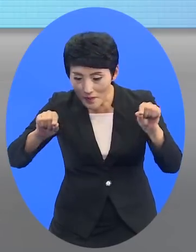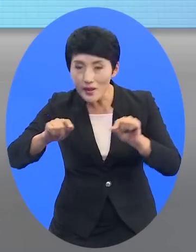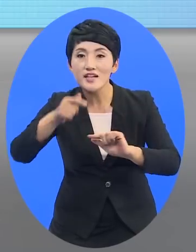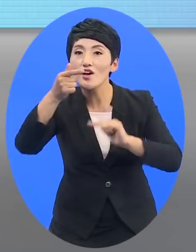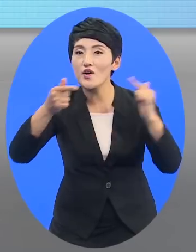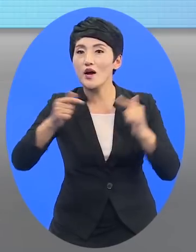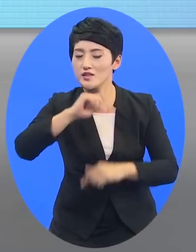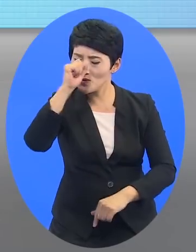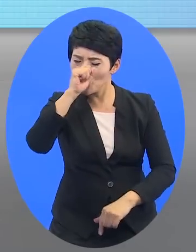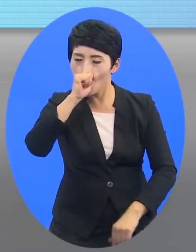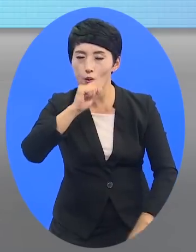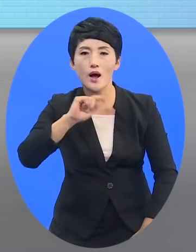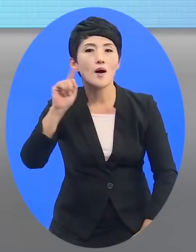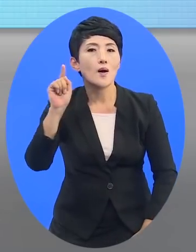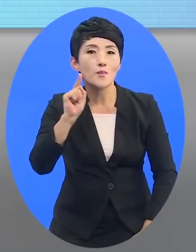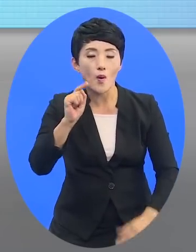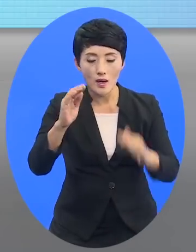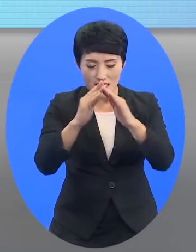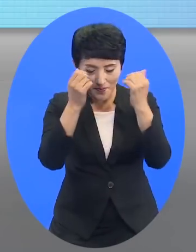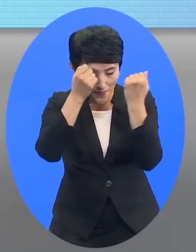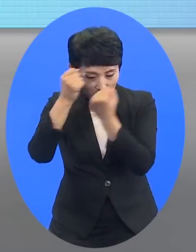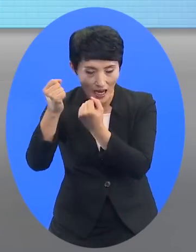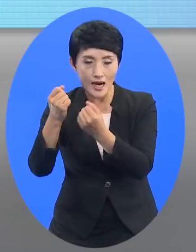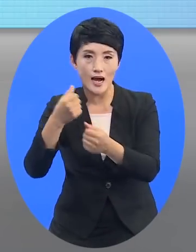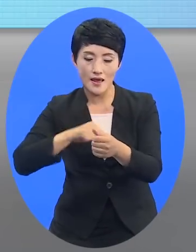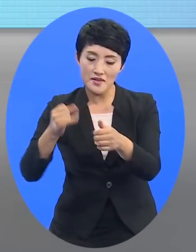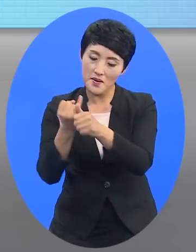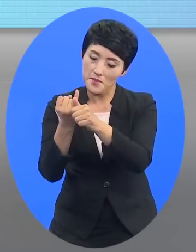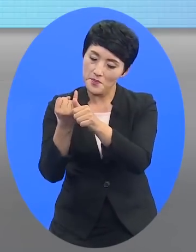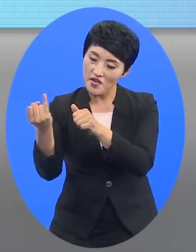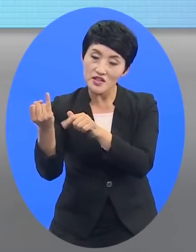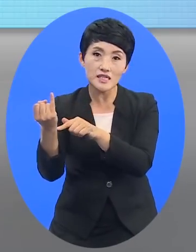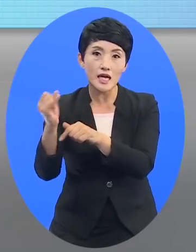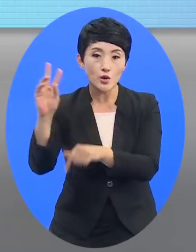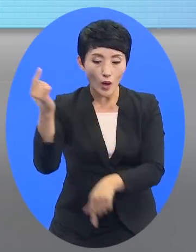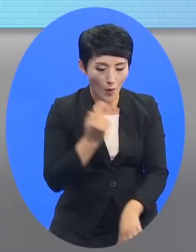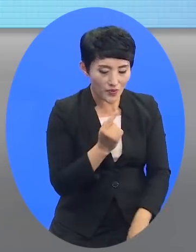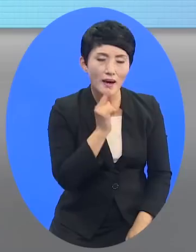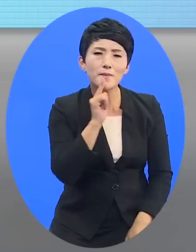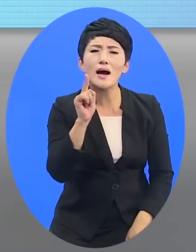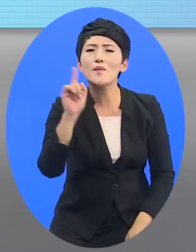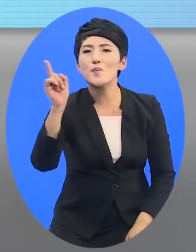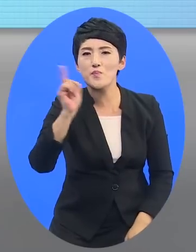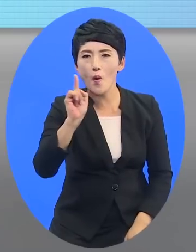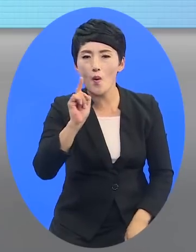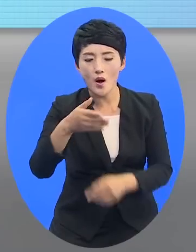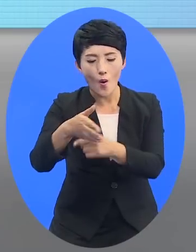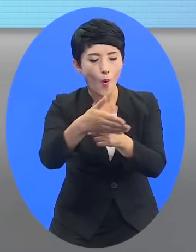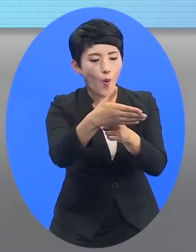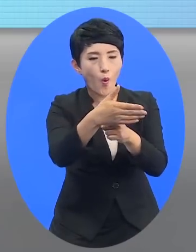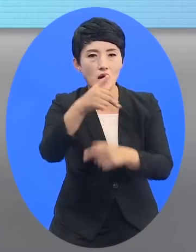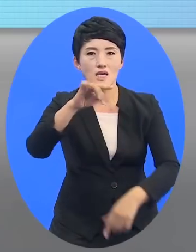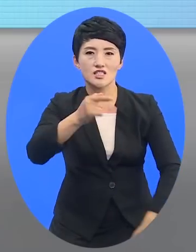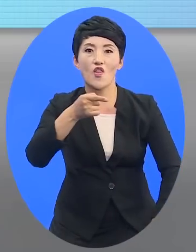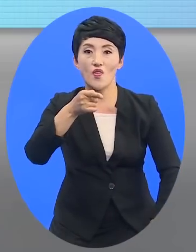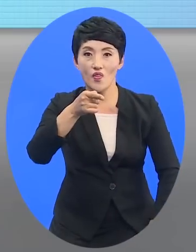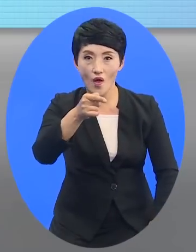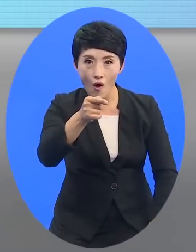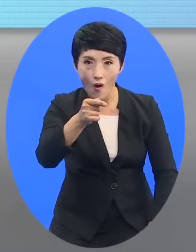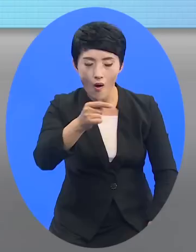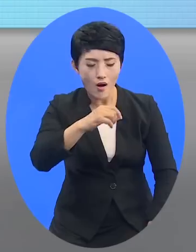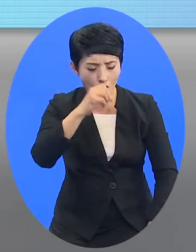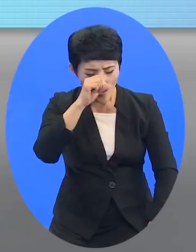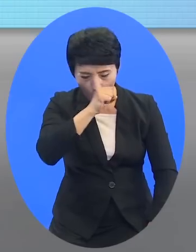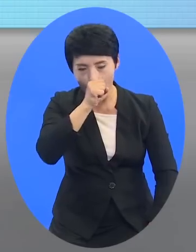집 나간 며느리도 돌아오게 만든다는 가을의 대표적인 제철 음식, 바로 가을 전어가 있는데요. 전어는